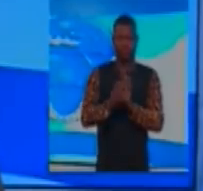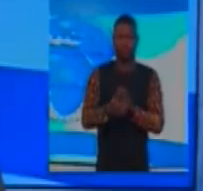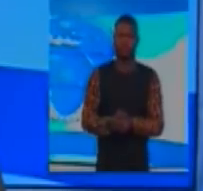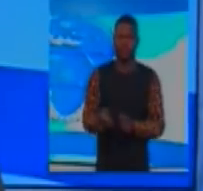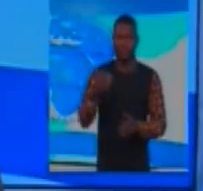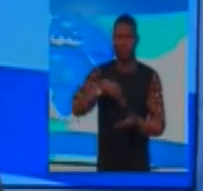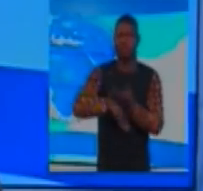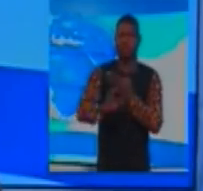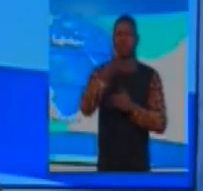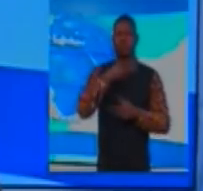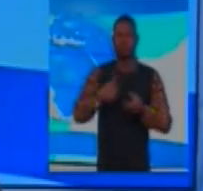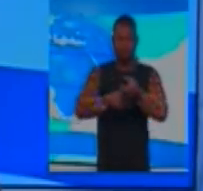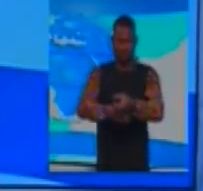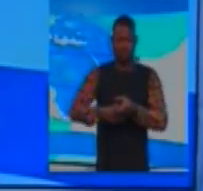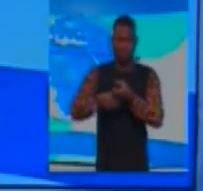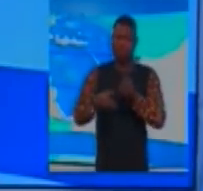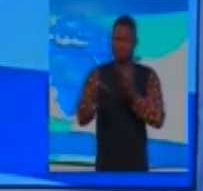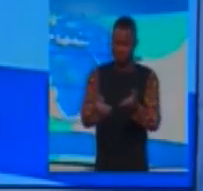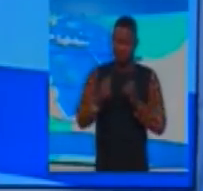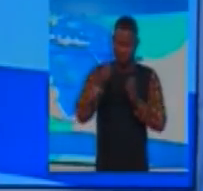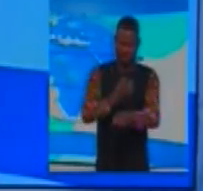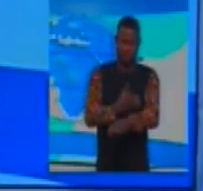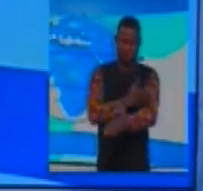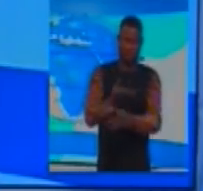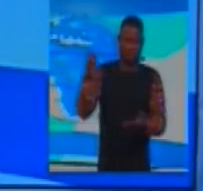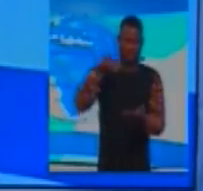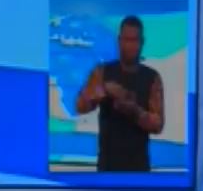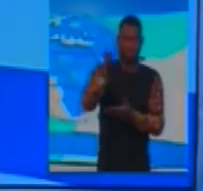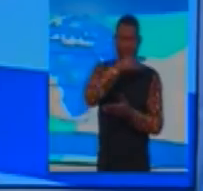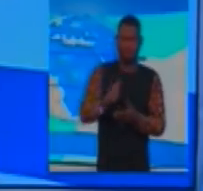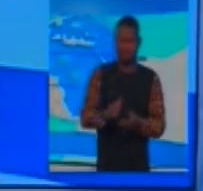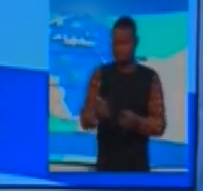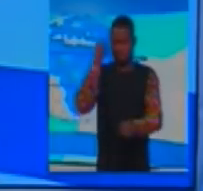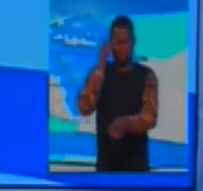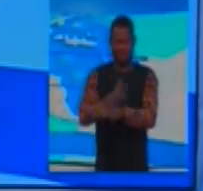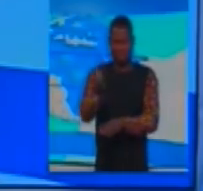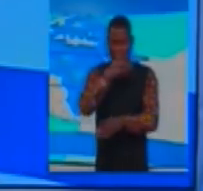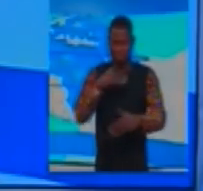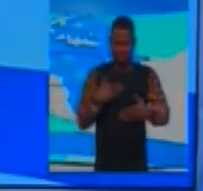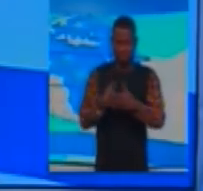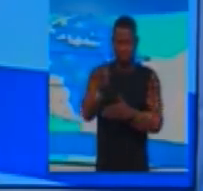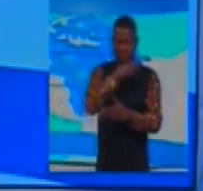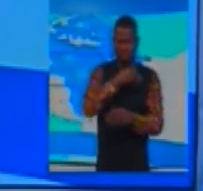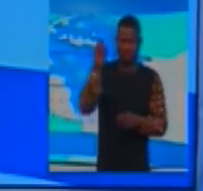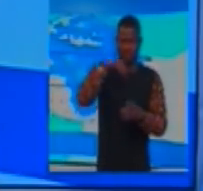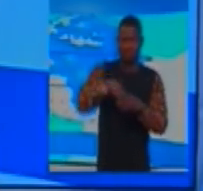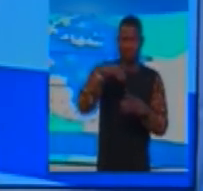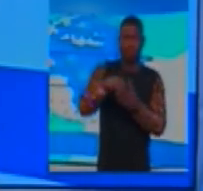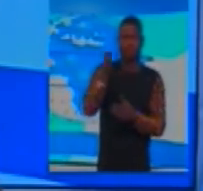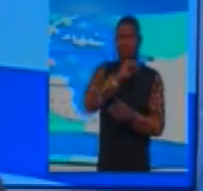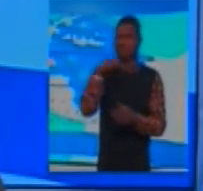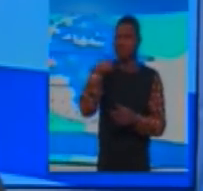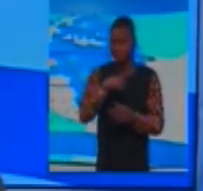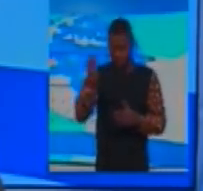Et dans le domaine de l'agriculture, on veut améliorer davantage la disponibilité et l'accessibilité des semences et des engrais